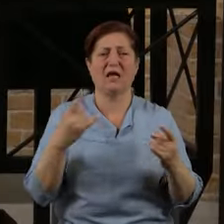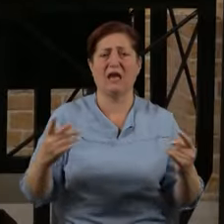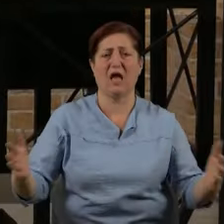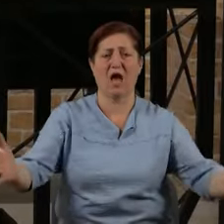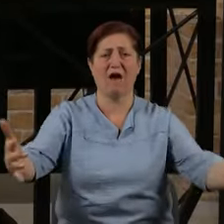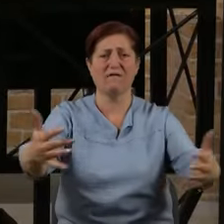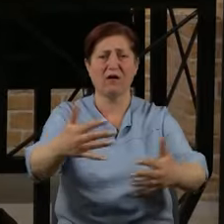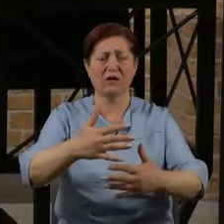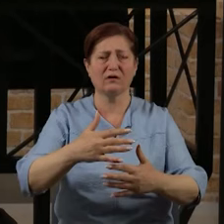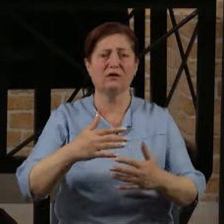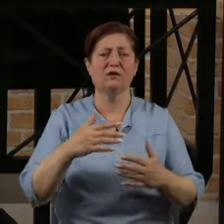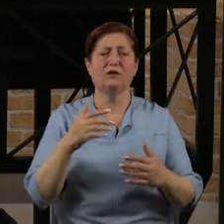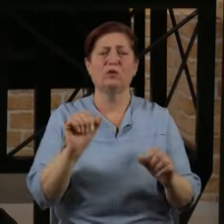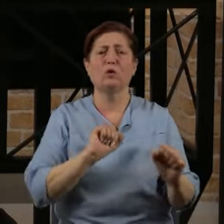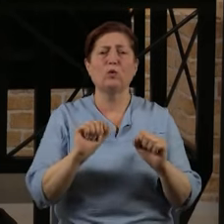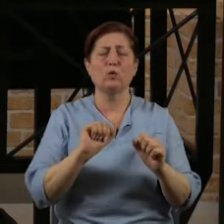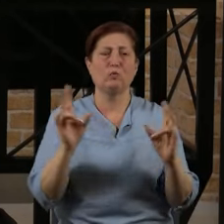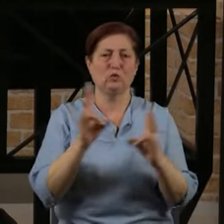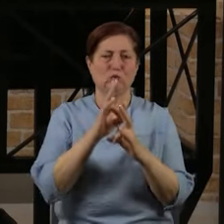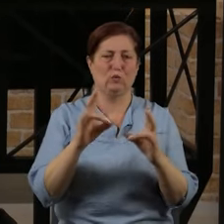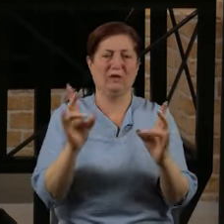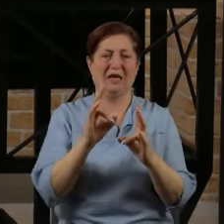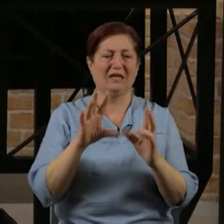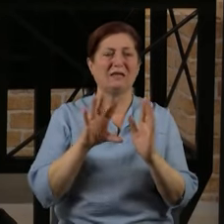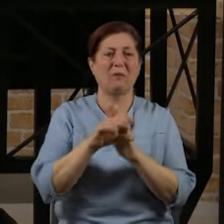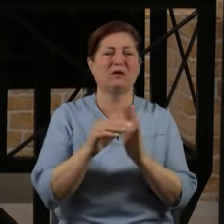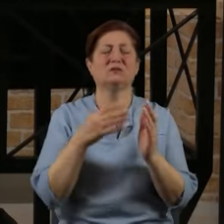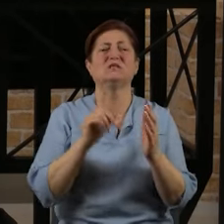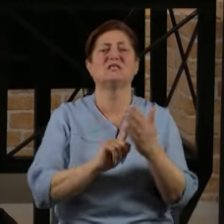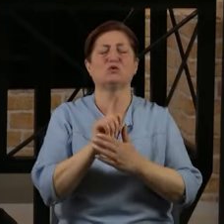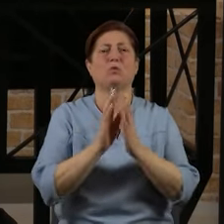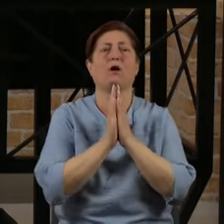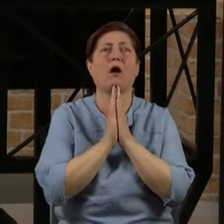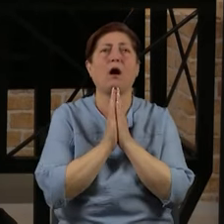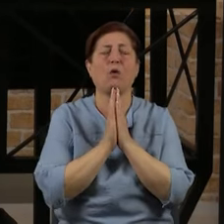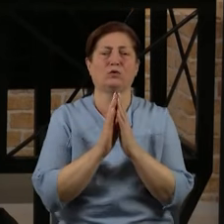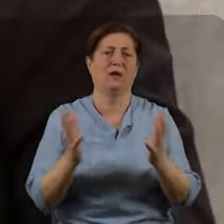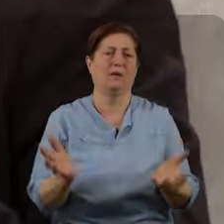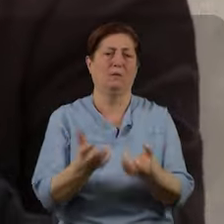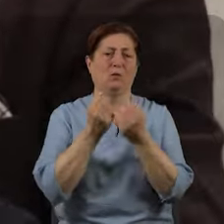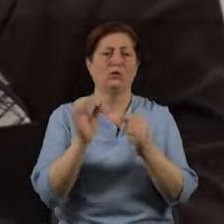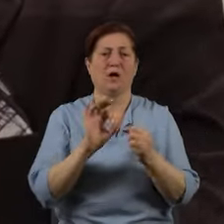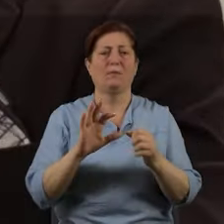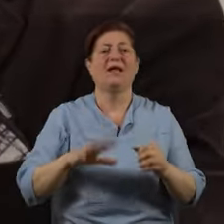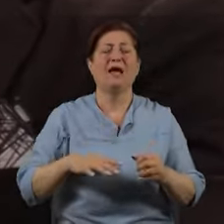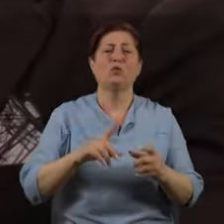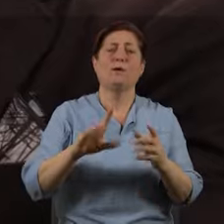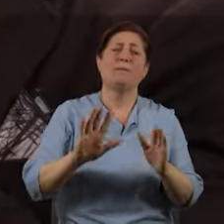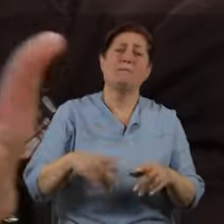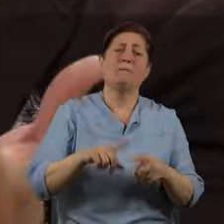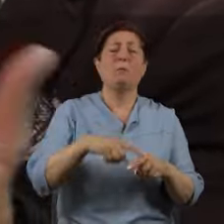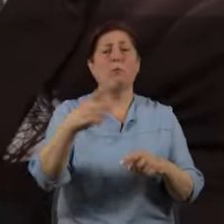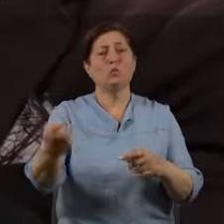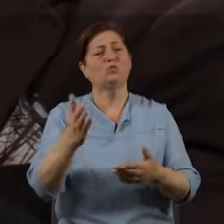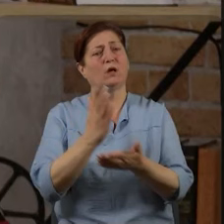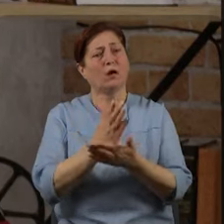հավաքում է Գյումրիի Սուրբ Յոթվերգ եկեղեցում եւ սկսում են աղոթել փրկության համար, եւ հետո էլ, այսինքն մյուսների դեպքում էլ անպայմանորեն